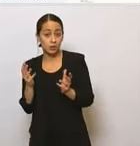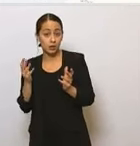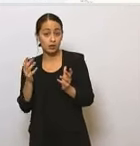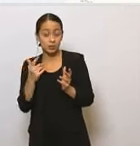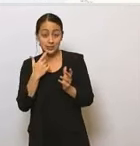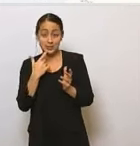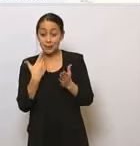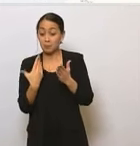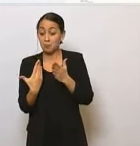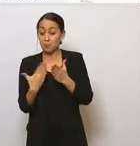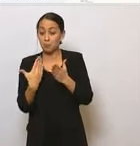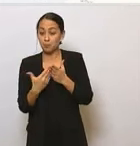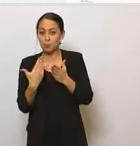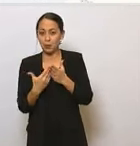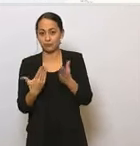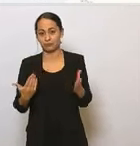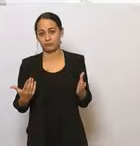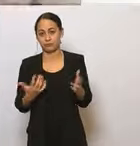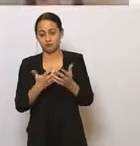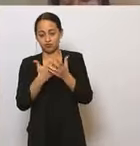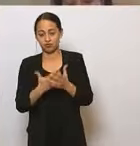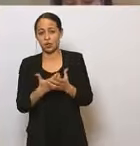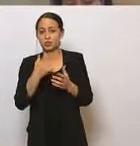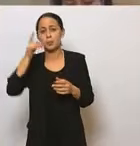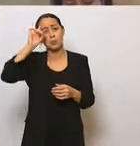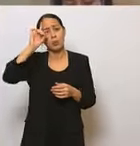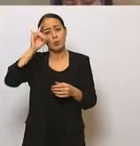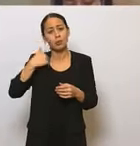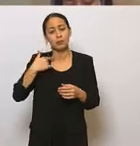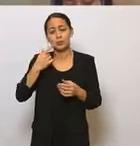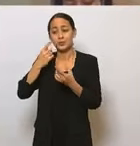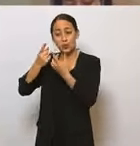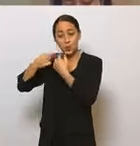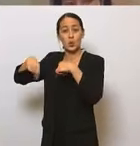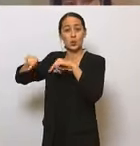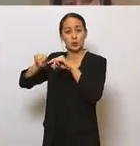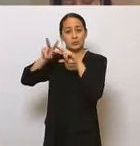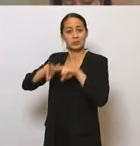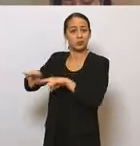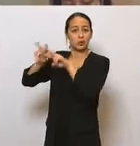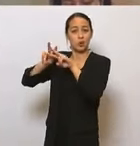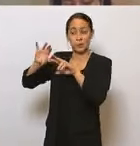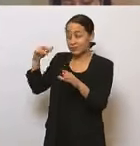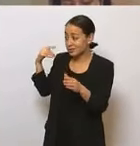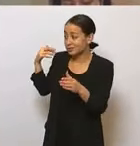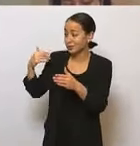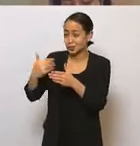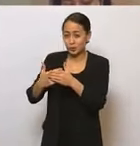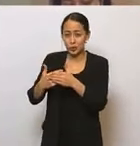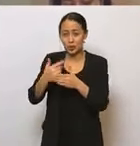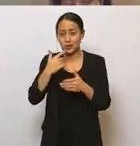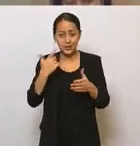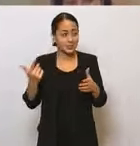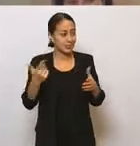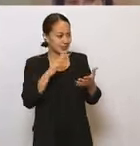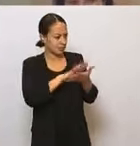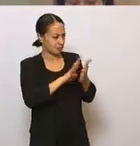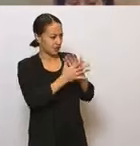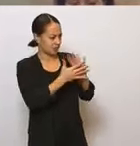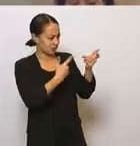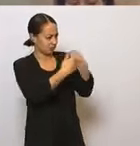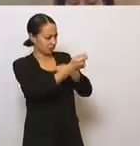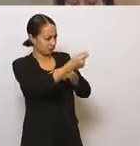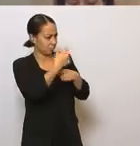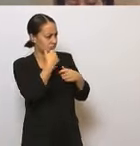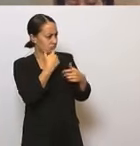preuve. Car jusque maintenant, la Commission a couru derrière les pratiques déloyales. Elle a essayé de